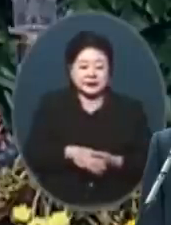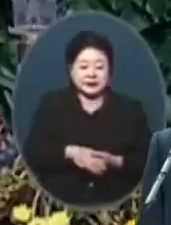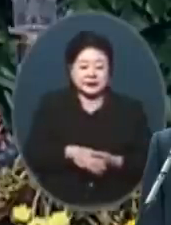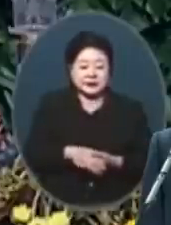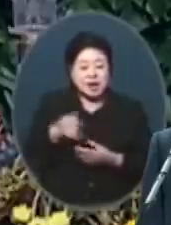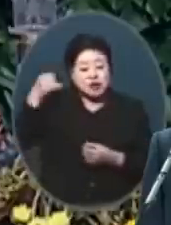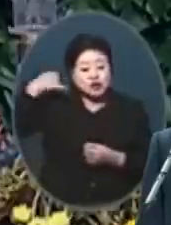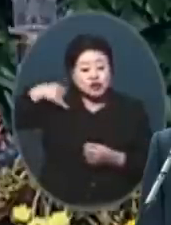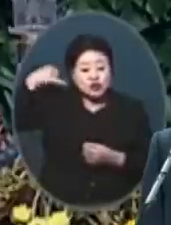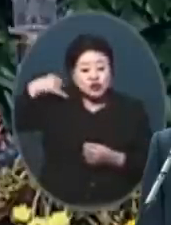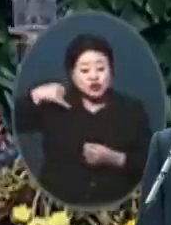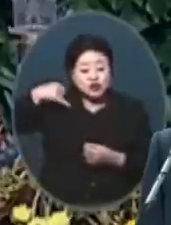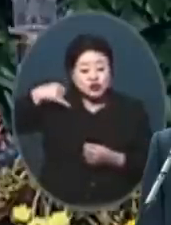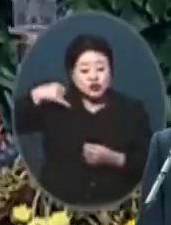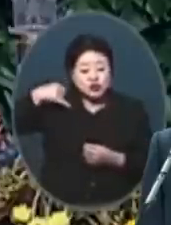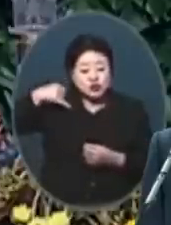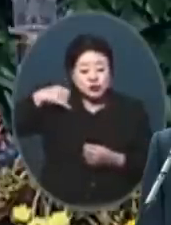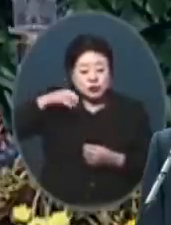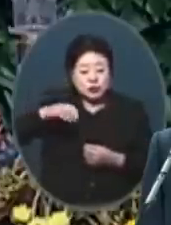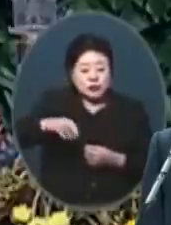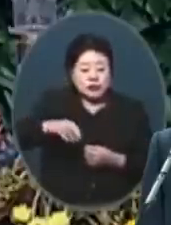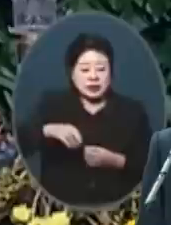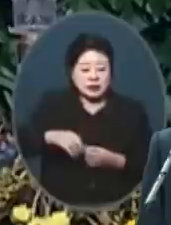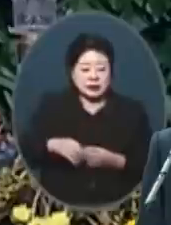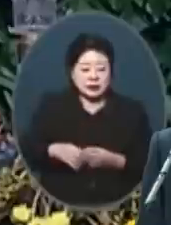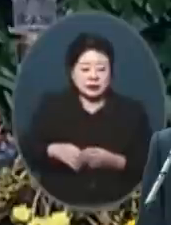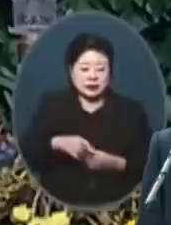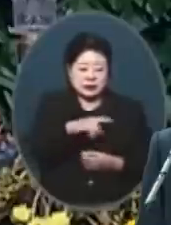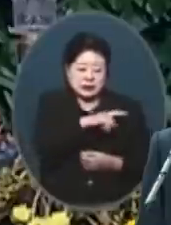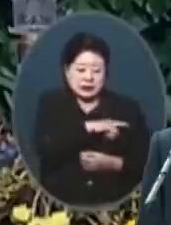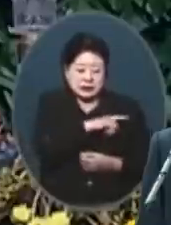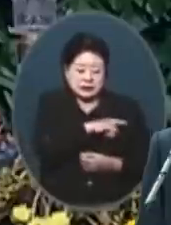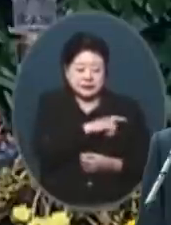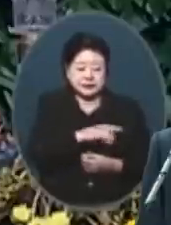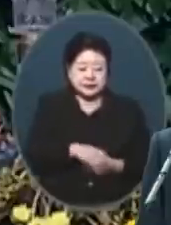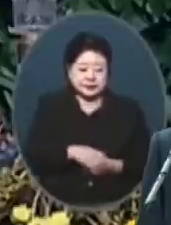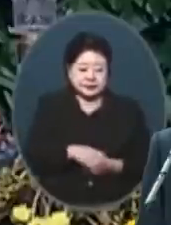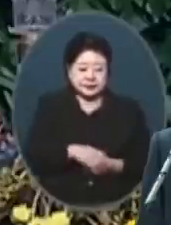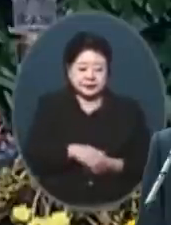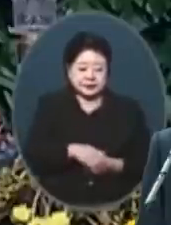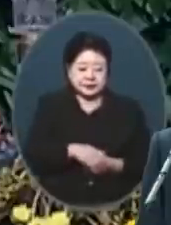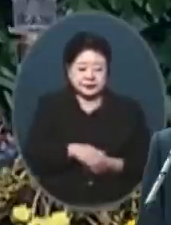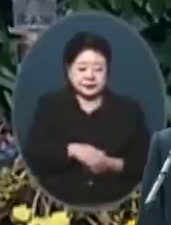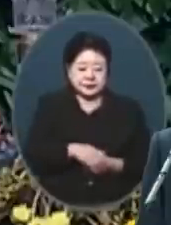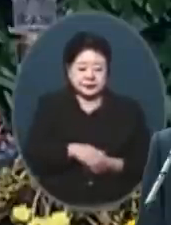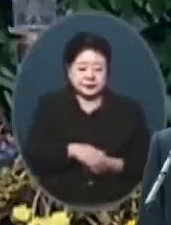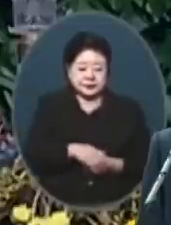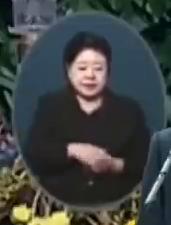중국 발음으로 한자 이름을 가졌는데 여러분